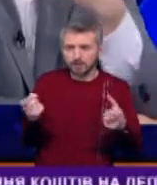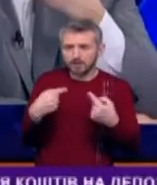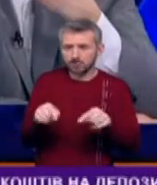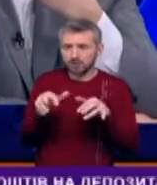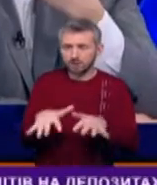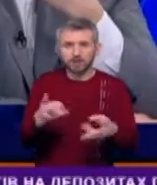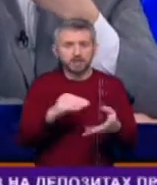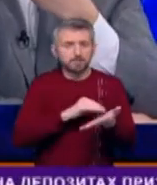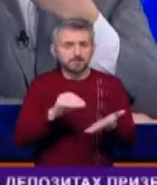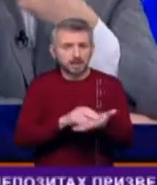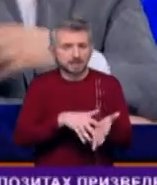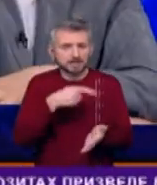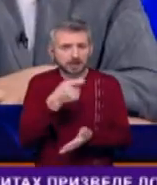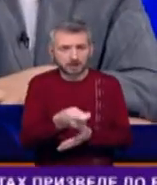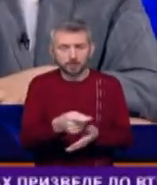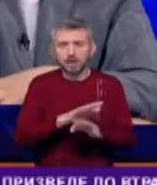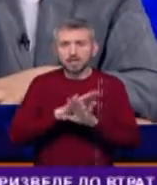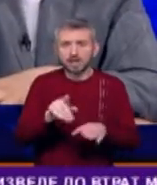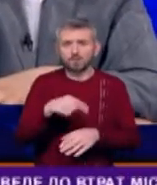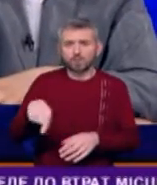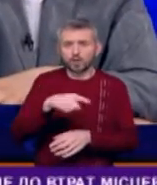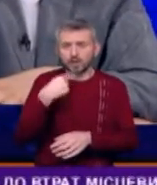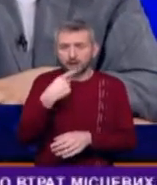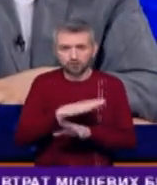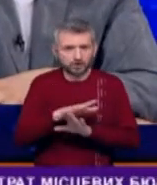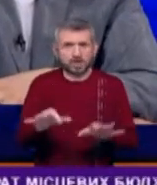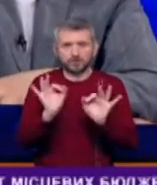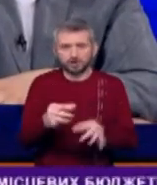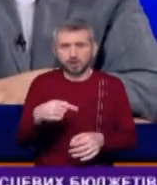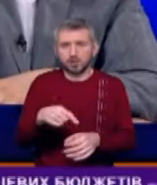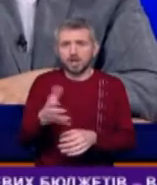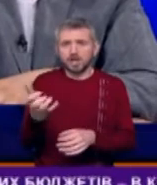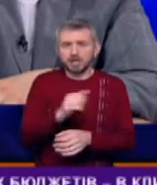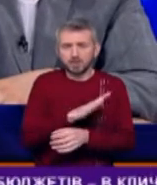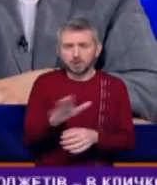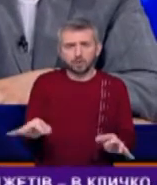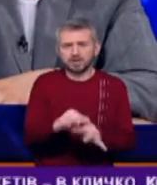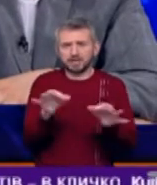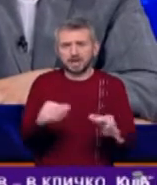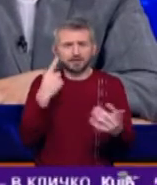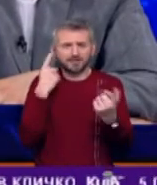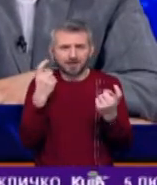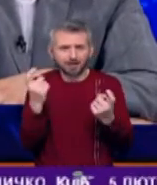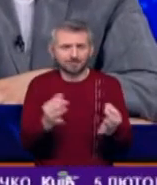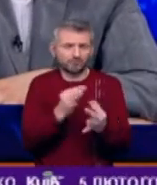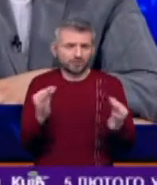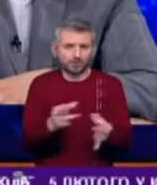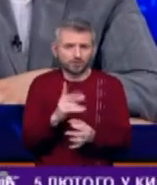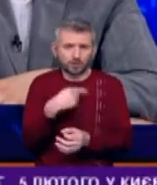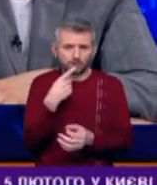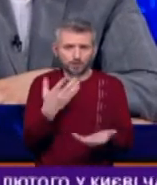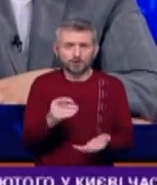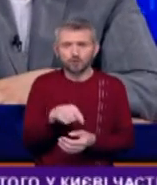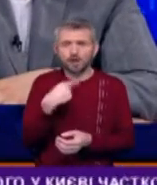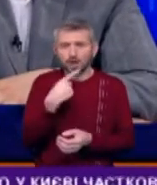Треба писати заяву в правоохоронні органи. Ні, вони кажуть, ні, звичайно, але не беруть ніяких, ну, даних там, як це говорять. Ну,